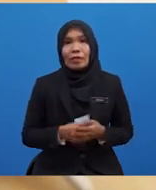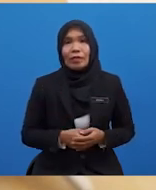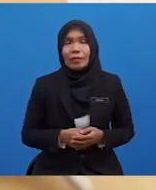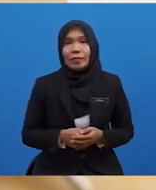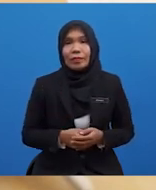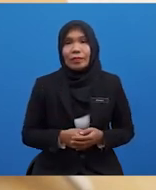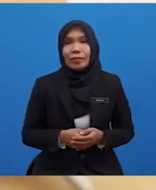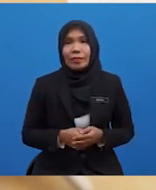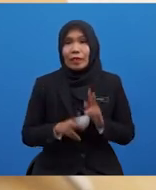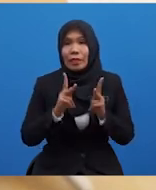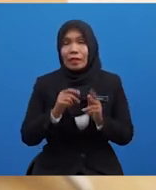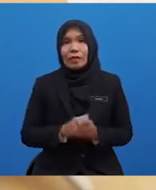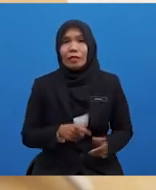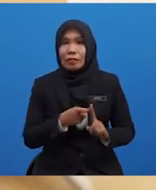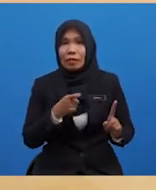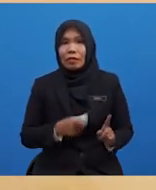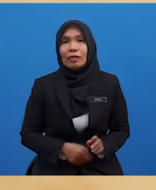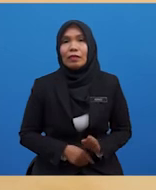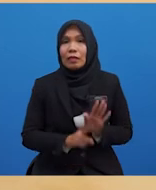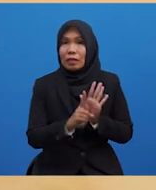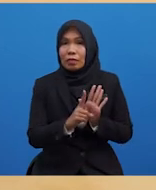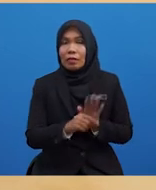Imam Ghazali ini.